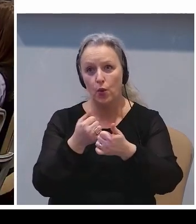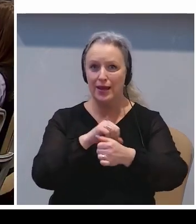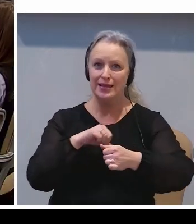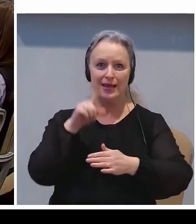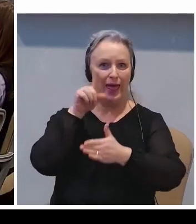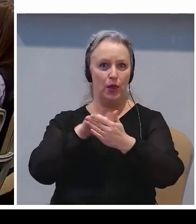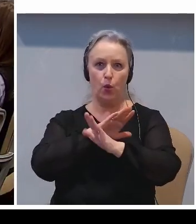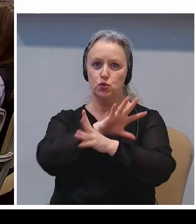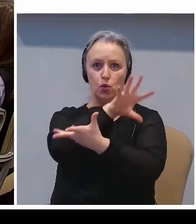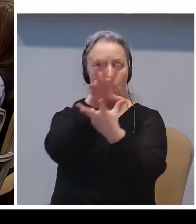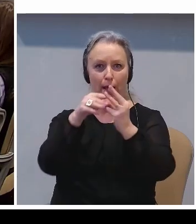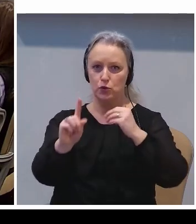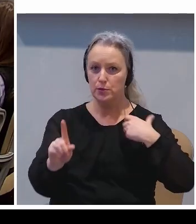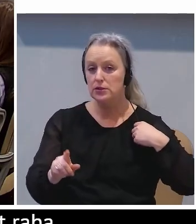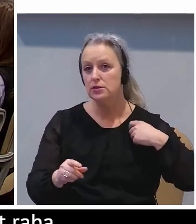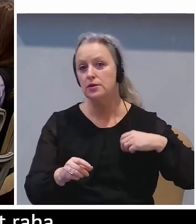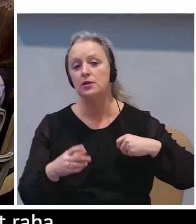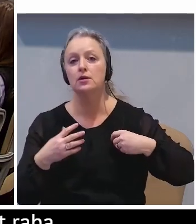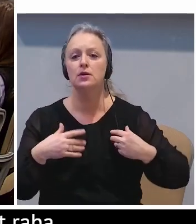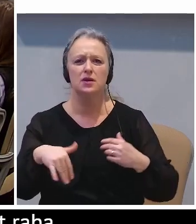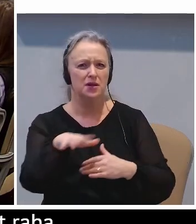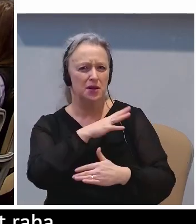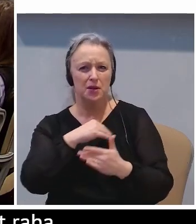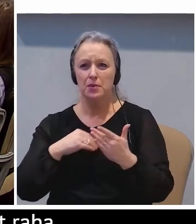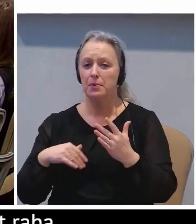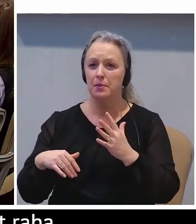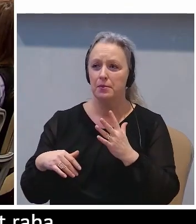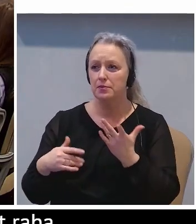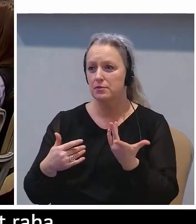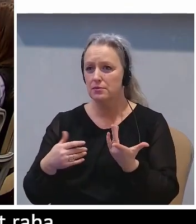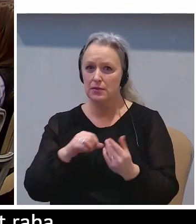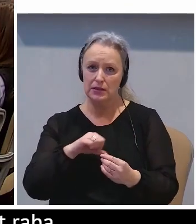Ja me kõik oleme muutuste edendajad.